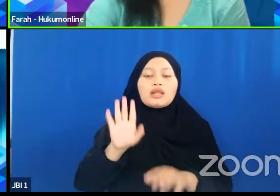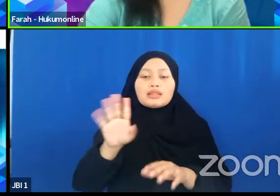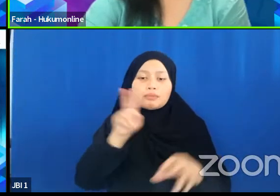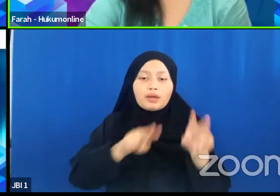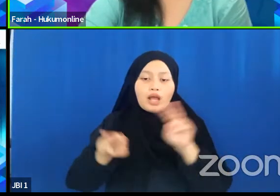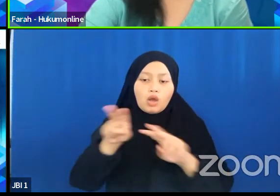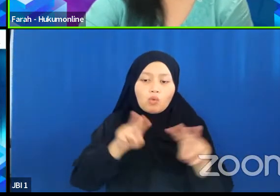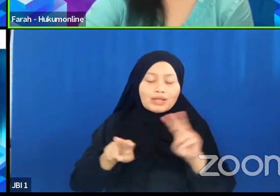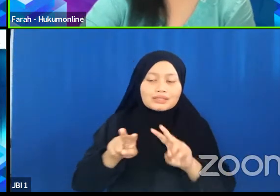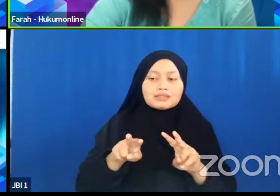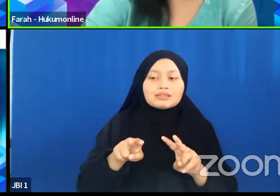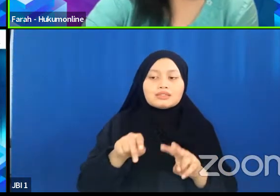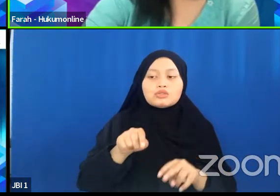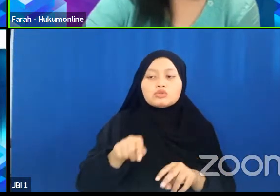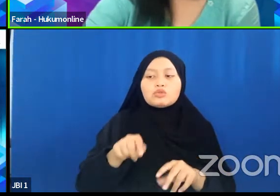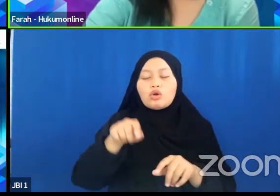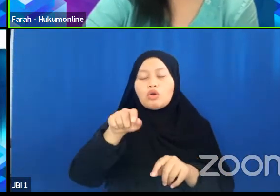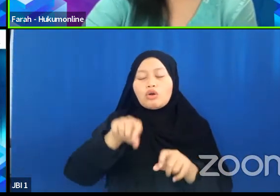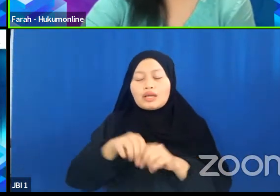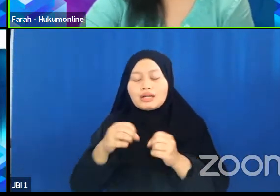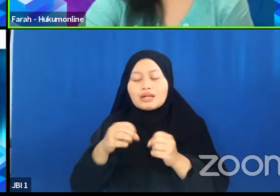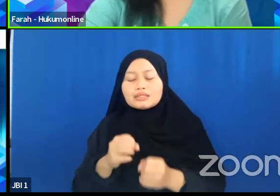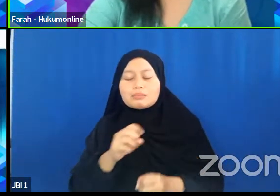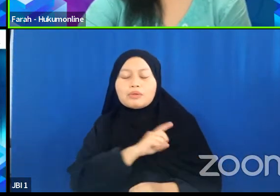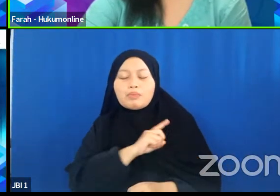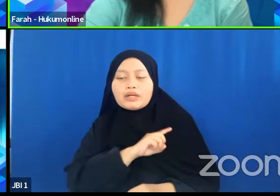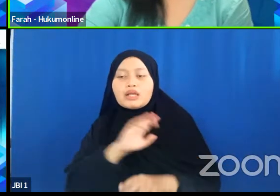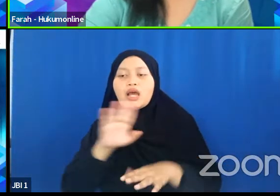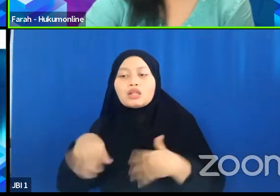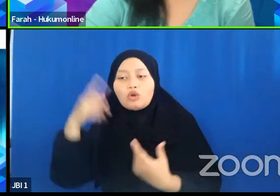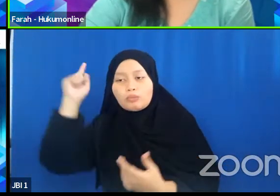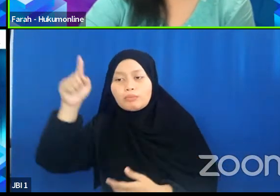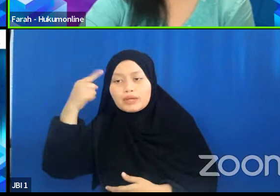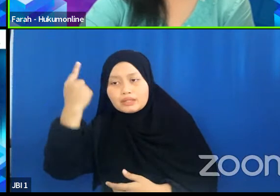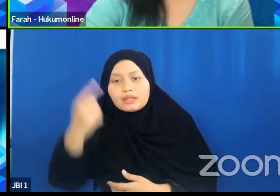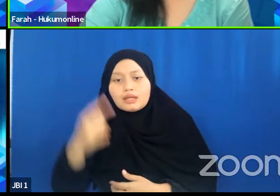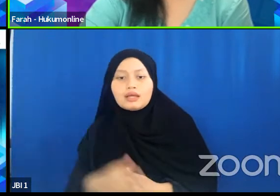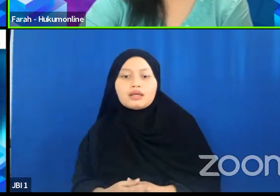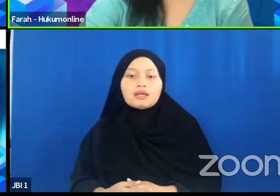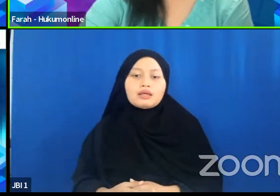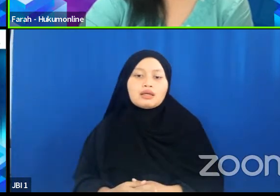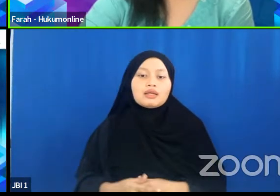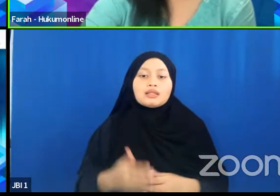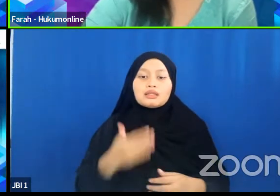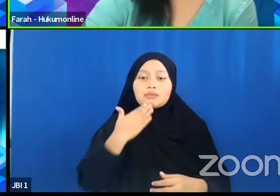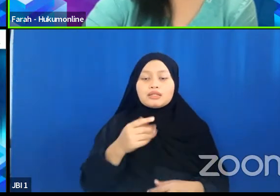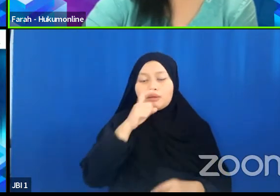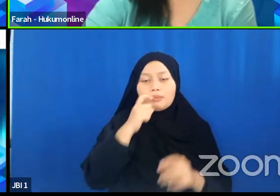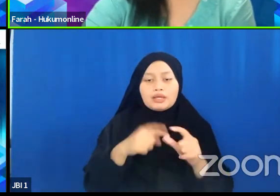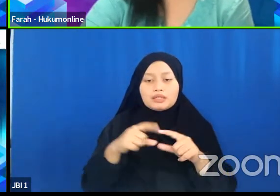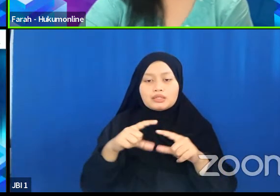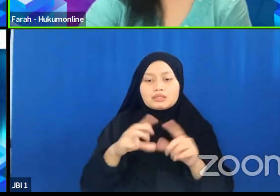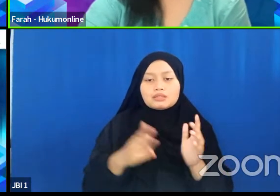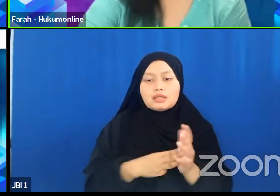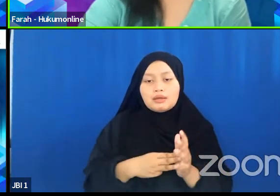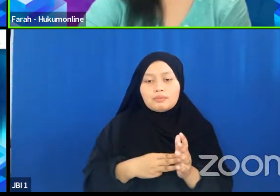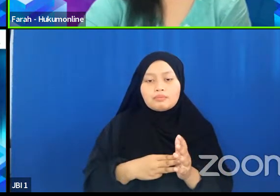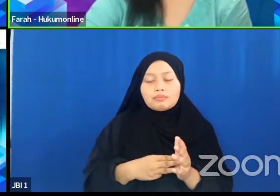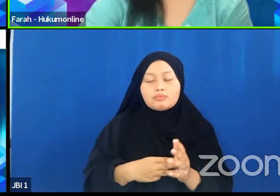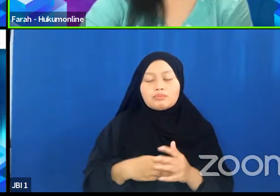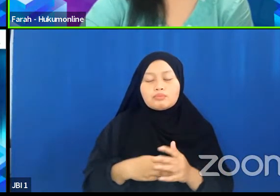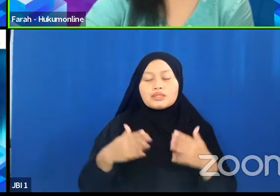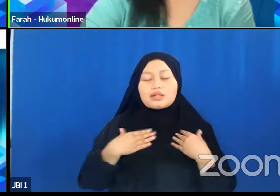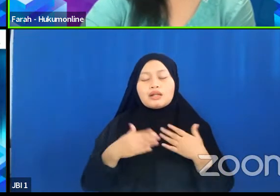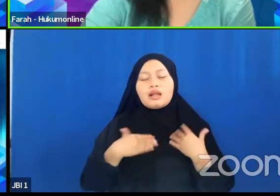size menterjemahkan Terima kasih Pak Samuel menyenangkan mendengar bahwa deliberation nya diskusinya sudah selesai